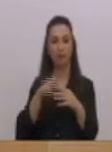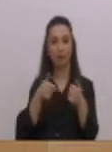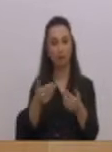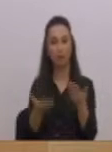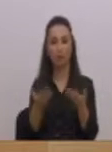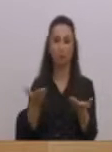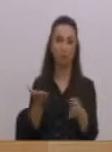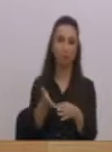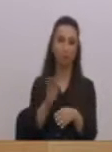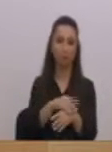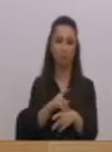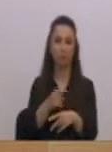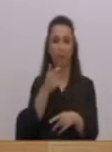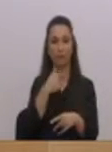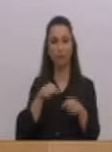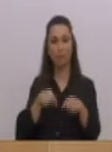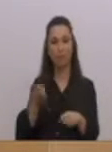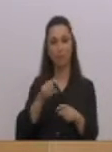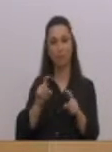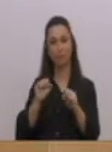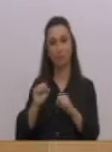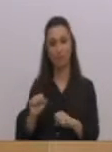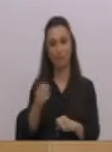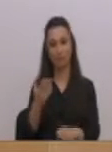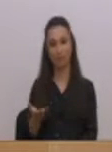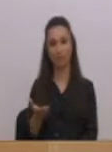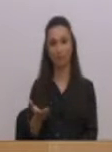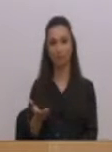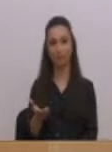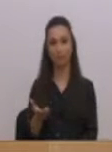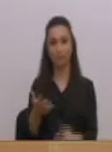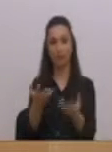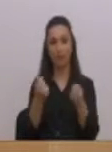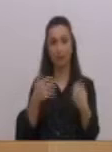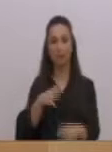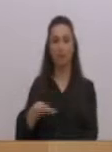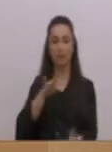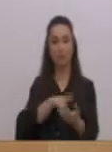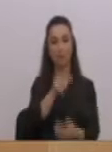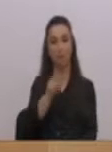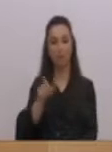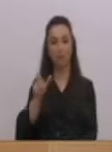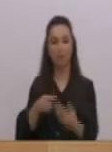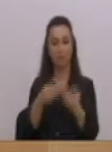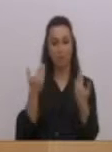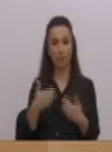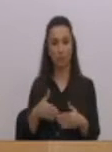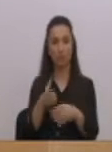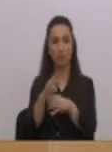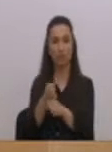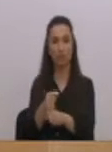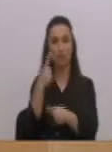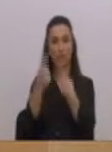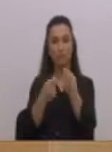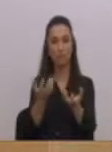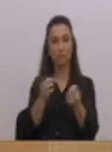თუ ინტელექტუალური უფლებების დაცვა, აიღო და საქართველოს მოქალაქეებს ფიზიკურად შეუზღუდა